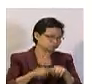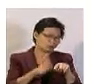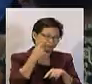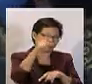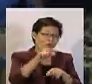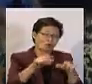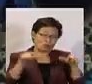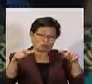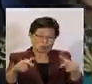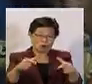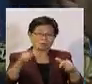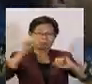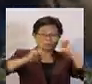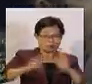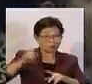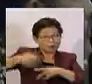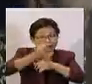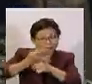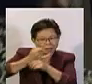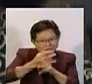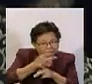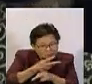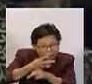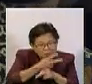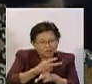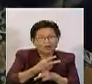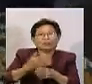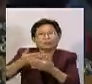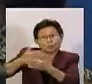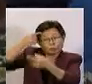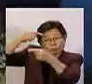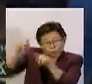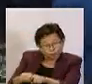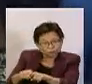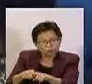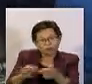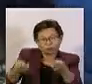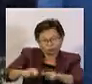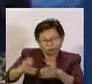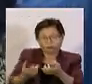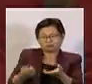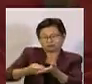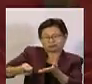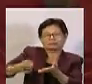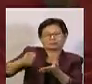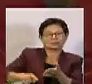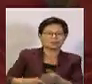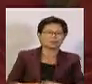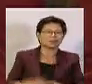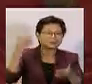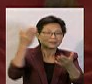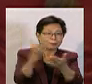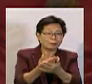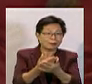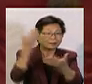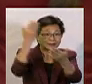Baginya, golongan anak seni perlu berhati-hati sebelum bersetuju terhadap sesuatu kontrak yang ingin ditandatangani. Alhamdulillah, setakat ini saya